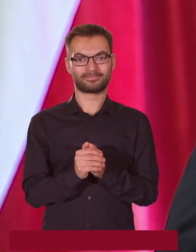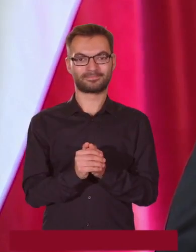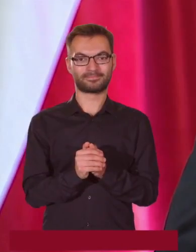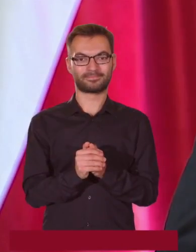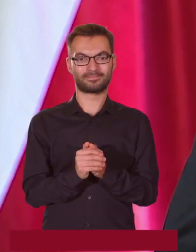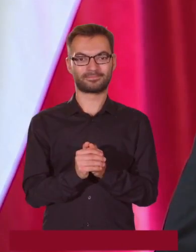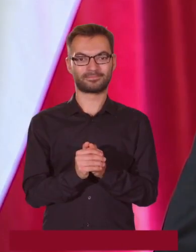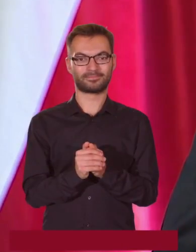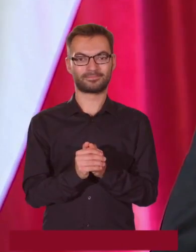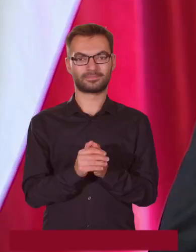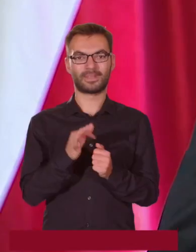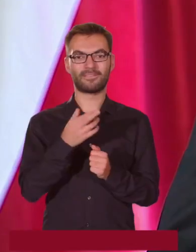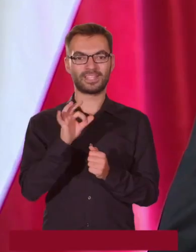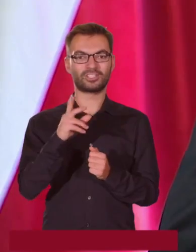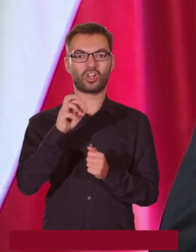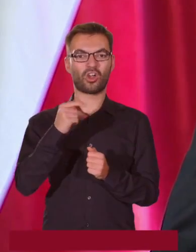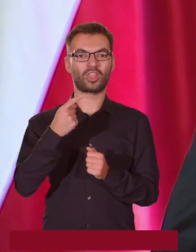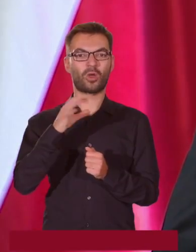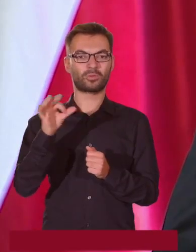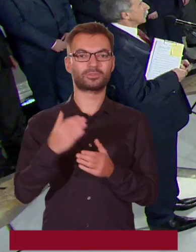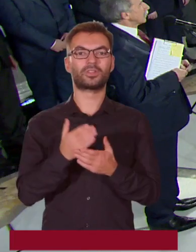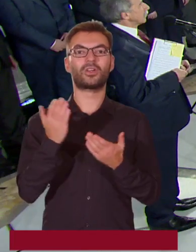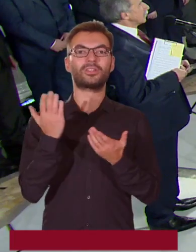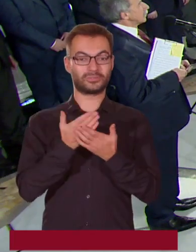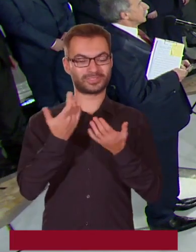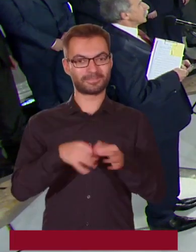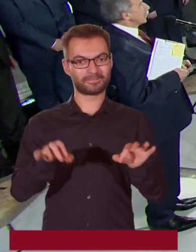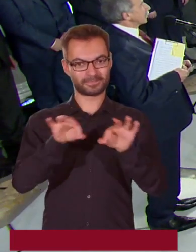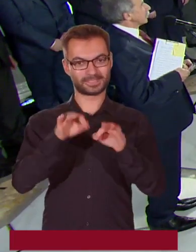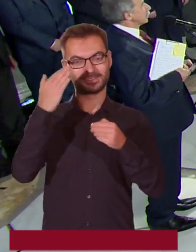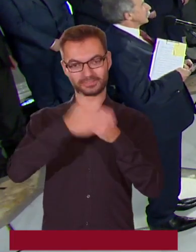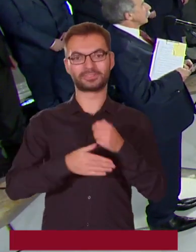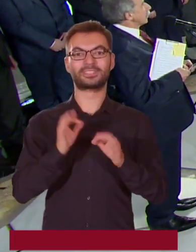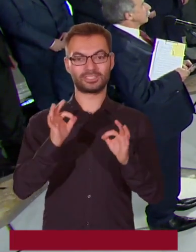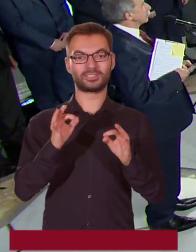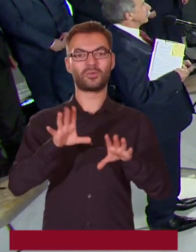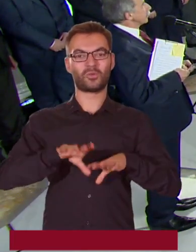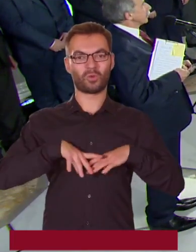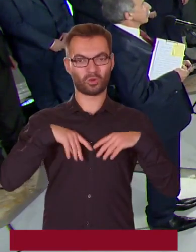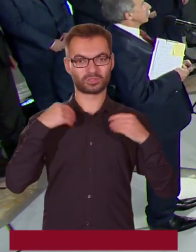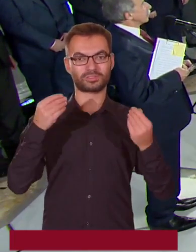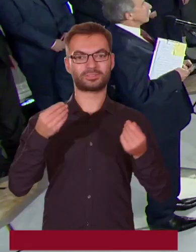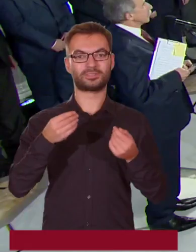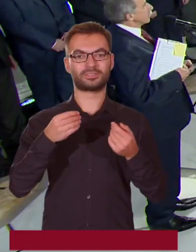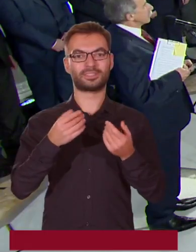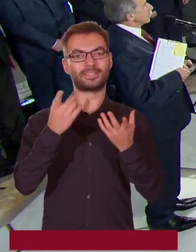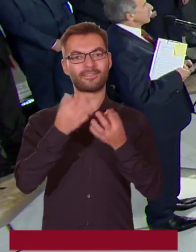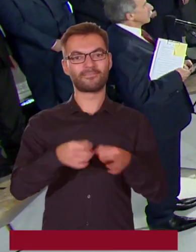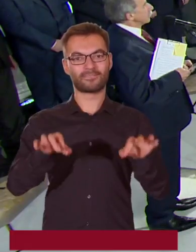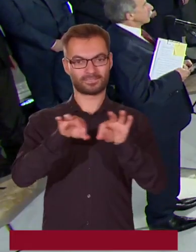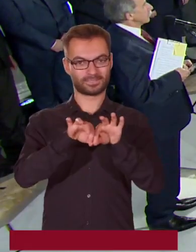koniec wieńczy dzieło. Dzisiaj nastąpi uroczyste zwieńczenie dzieła.